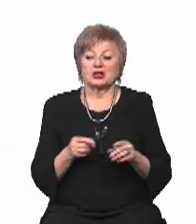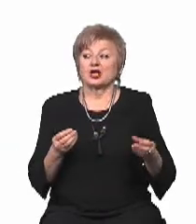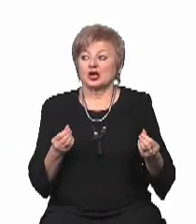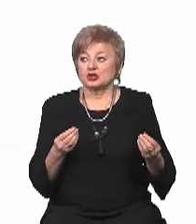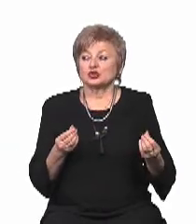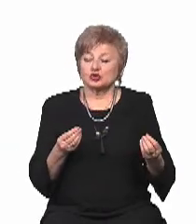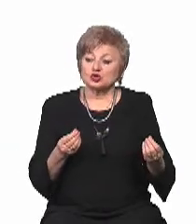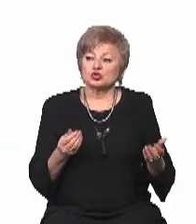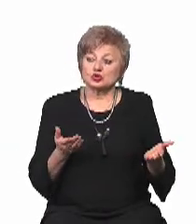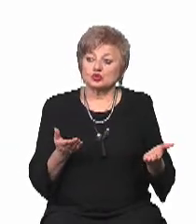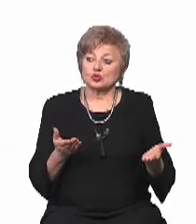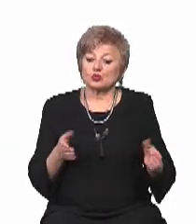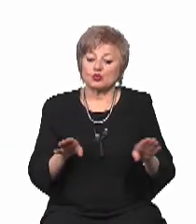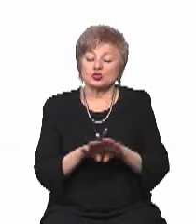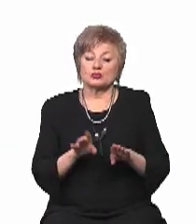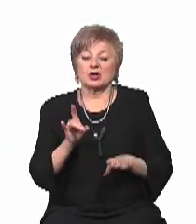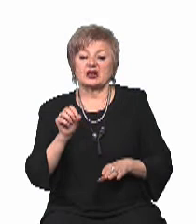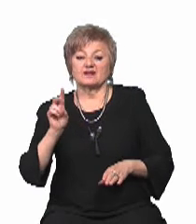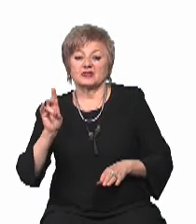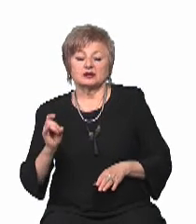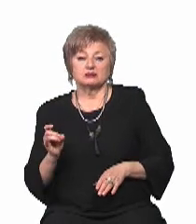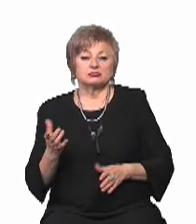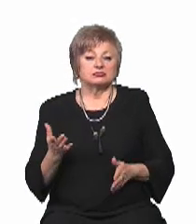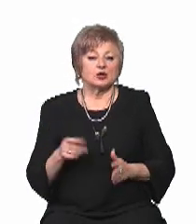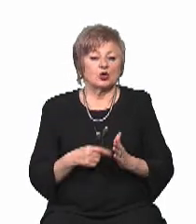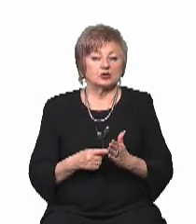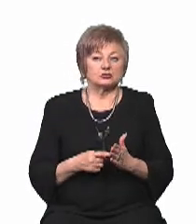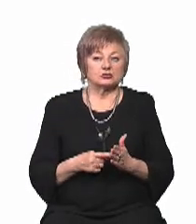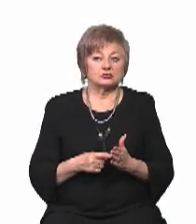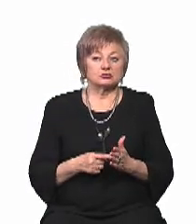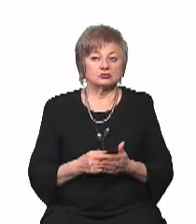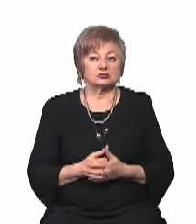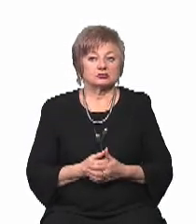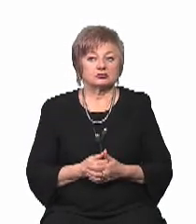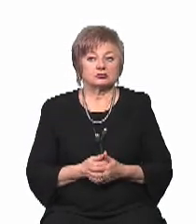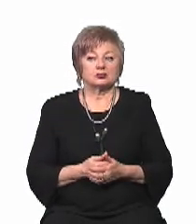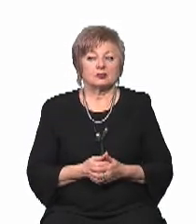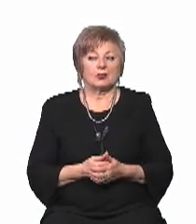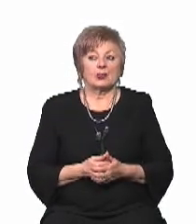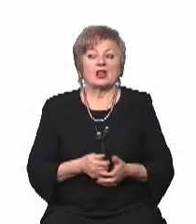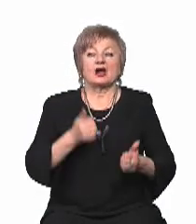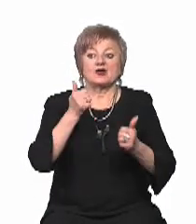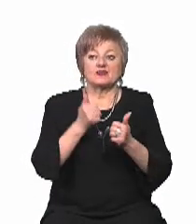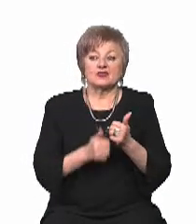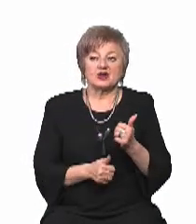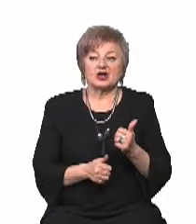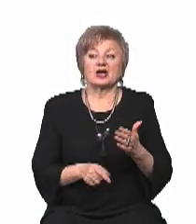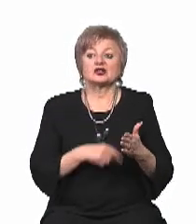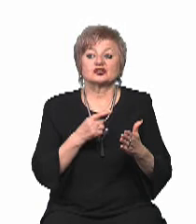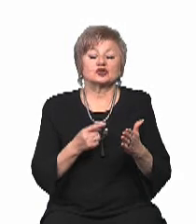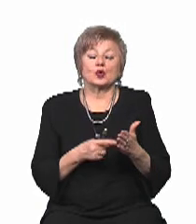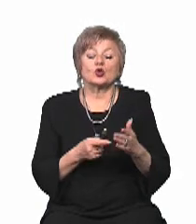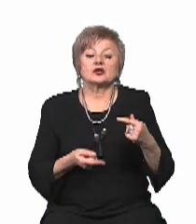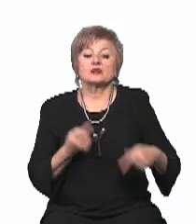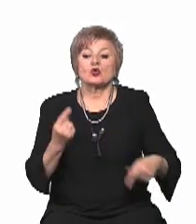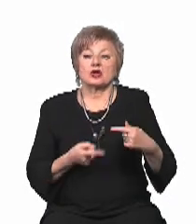проблема і в Рівному. Чому ми спостерігаємо таку тенденцію? Ну, в кожному місті насправді вона різна.